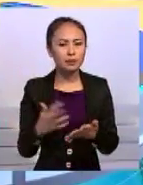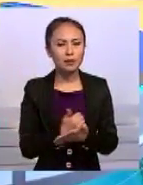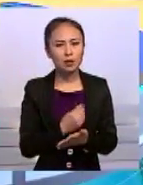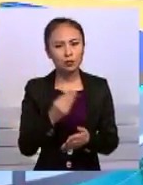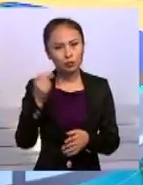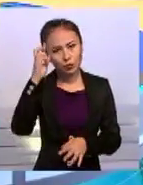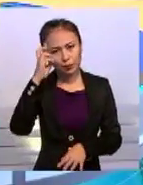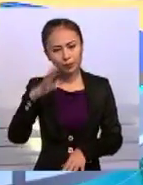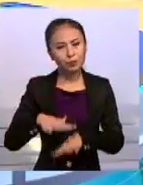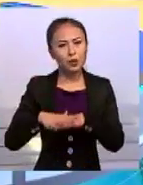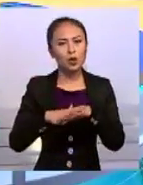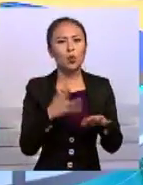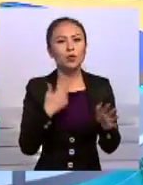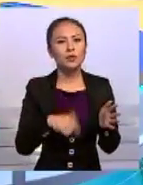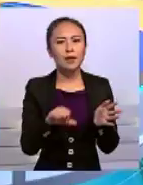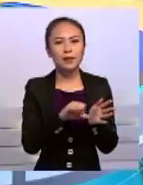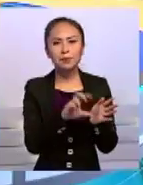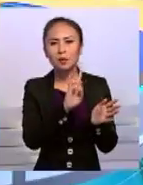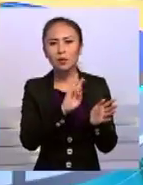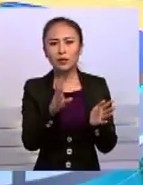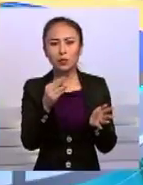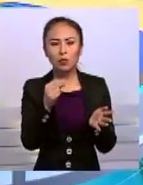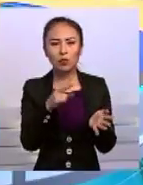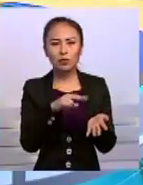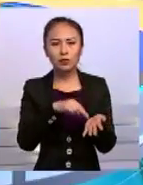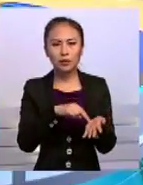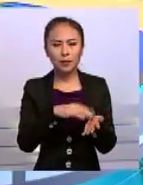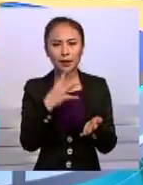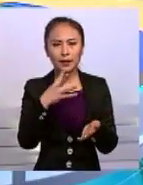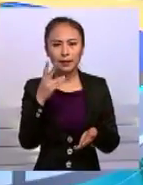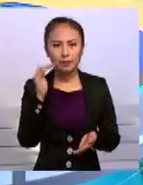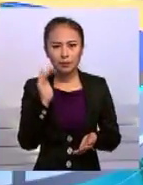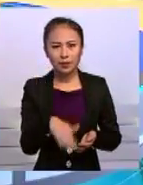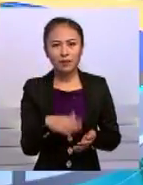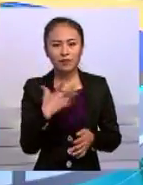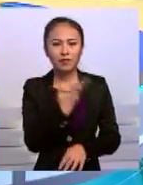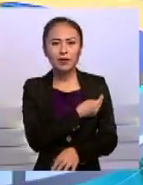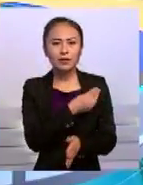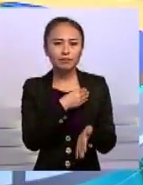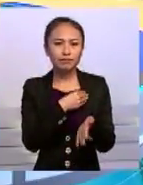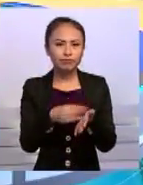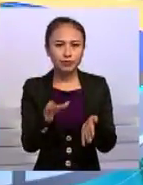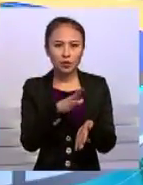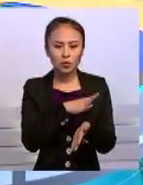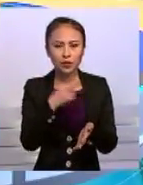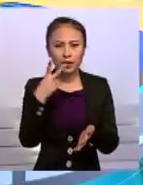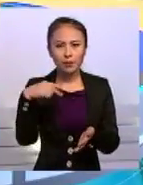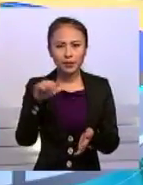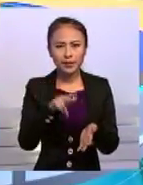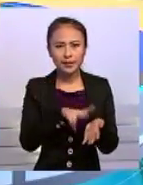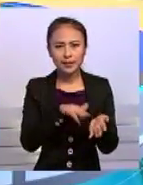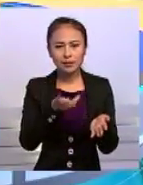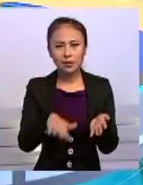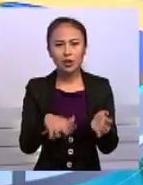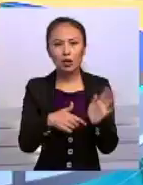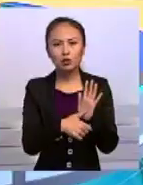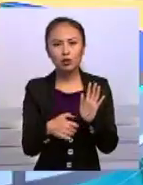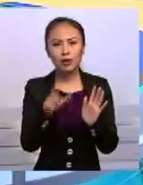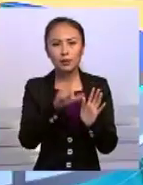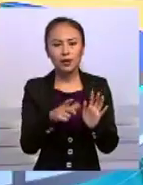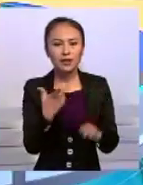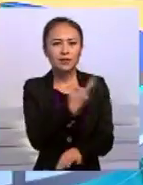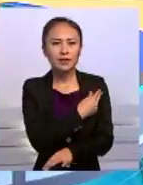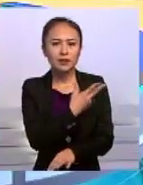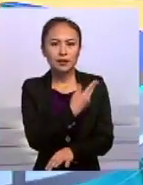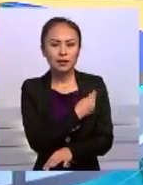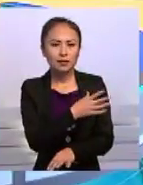мақсатта жергілікті бюджеттен 36 миллион теңге бөлініп, 42 мың мөлшер вакцина сатып алынған. Соңғы екі аптада 8600